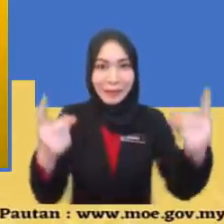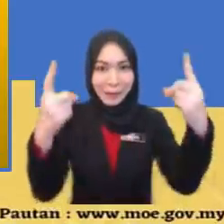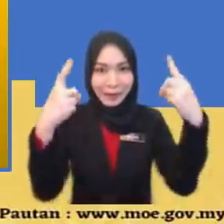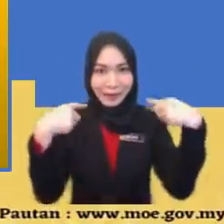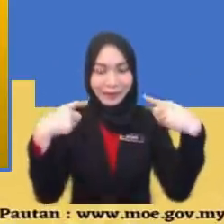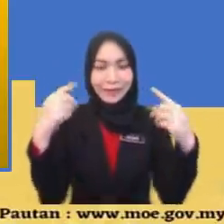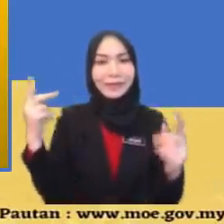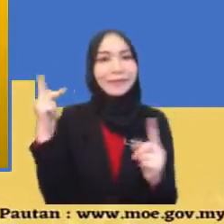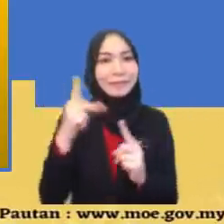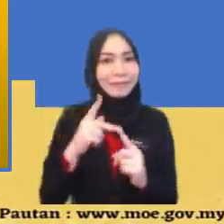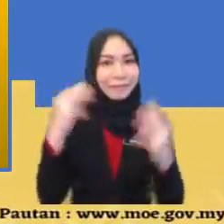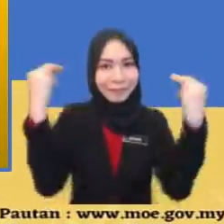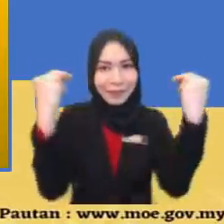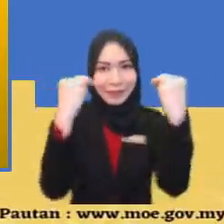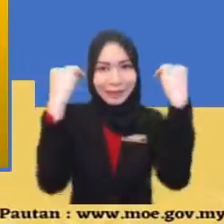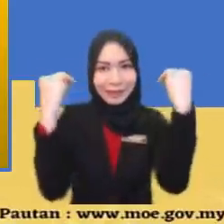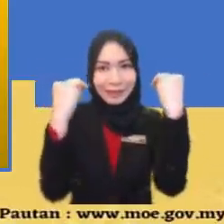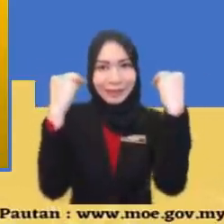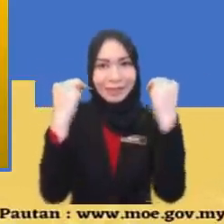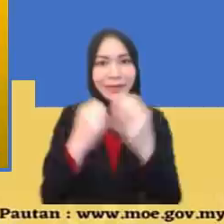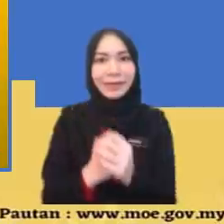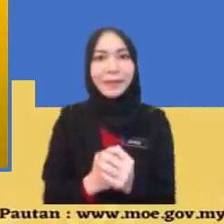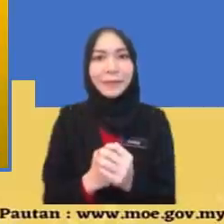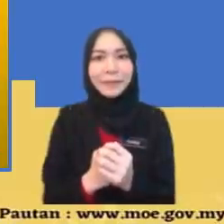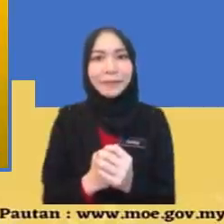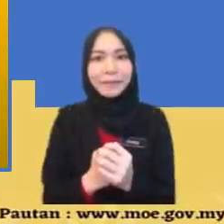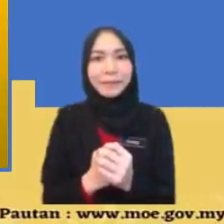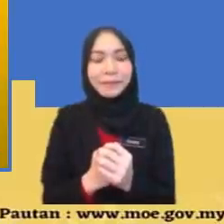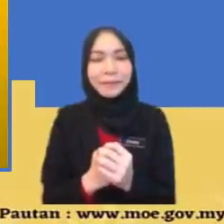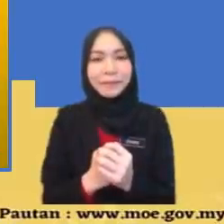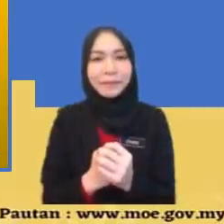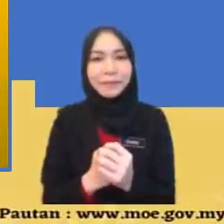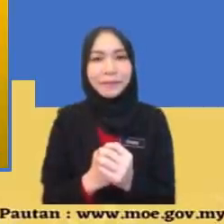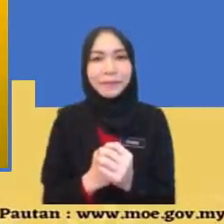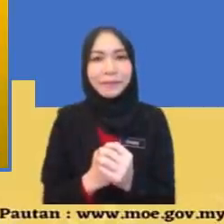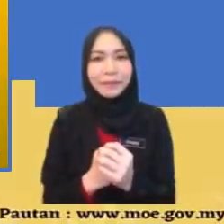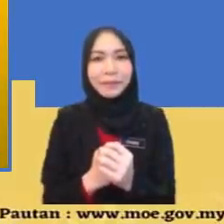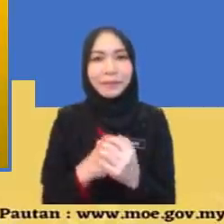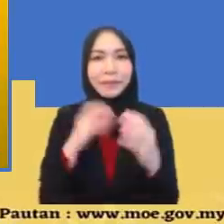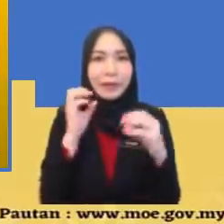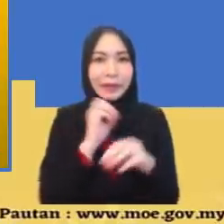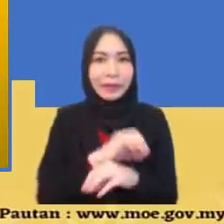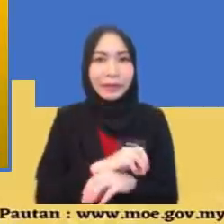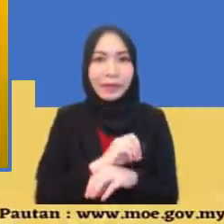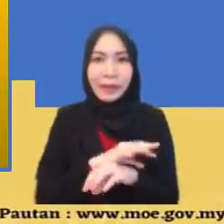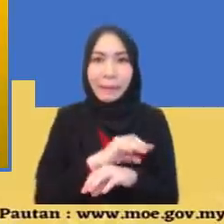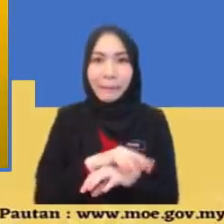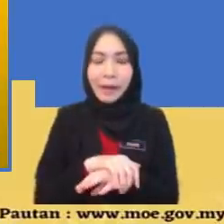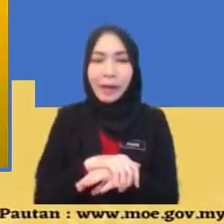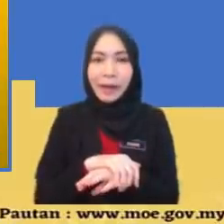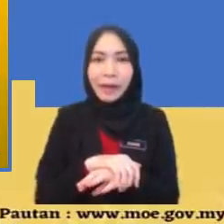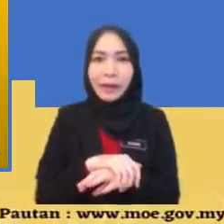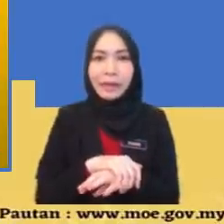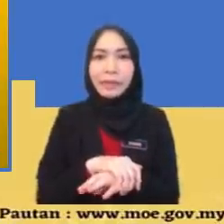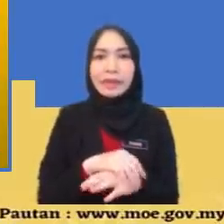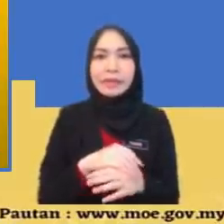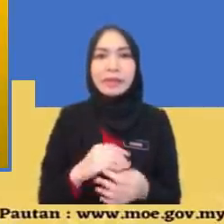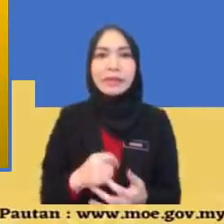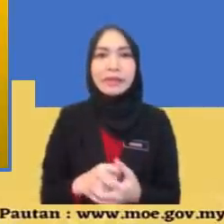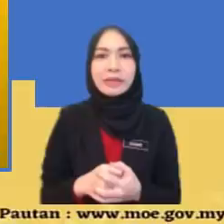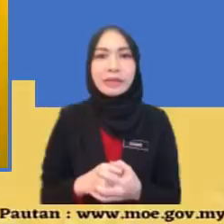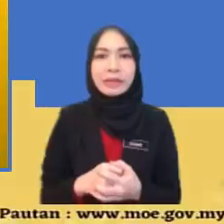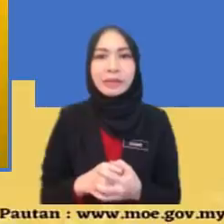ke Majlis pelancaran dan taklimat program pemetaan pelaksanaan kurikulum Kementerian Pendidikan Malaysia